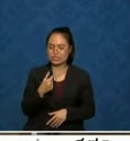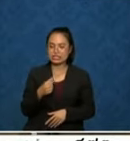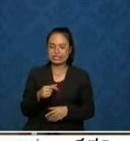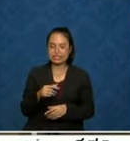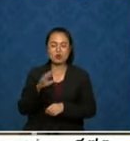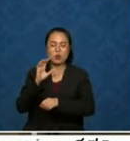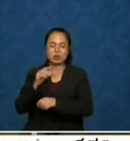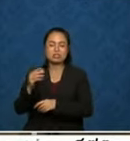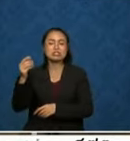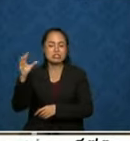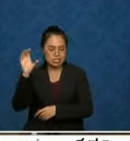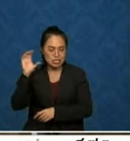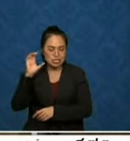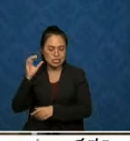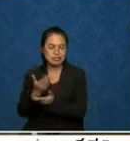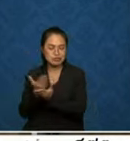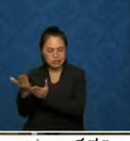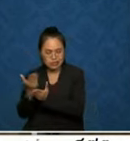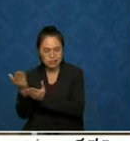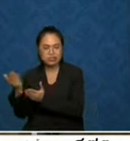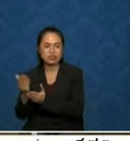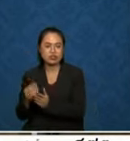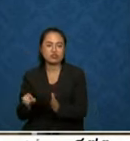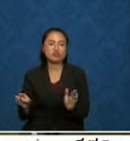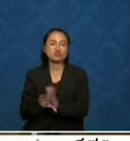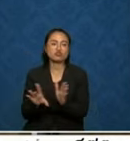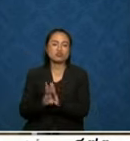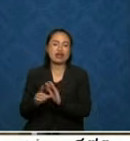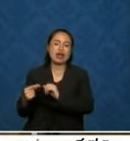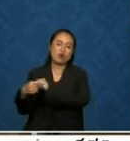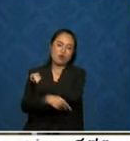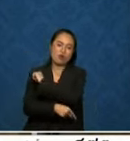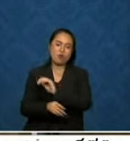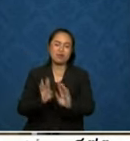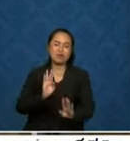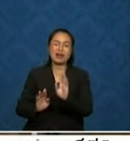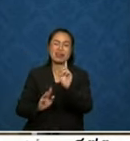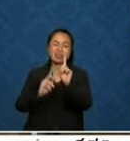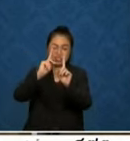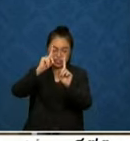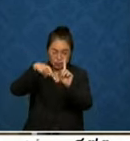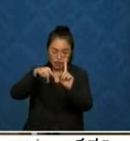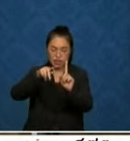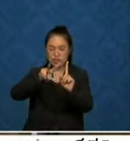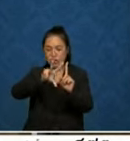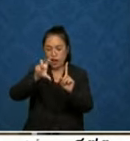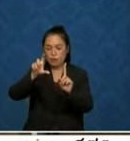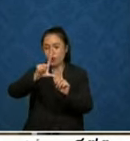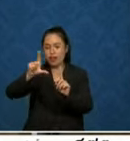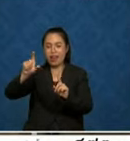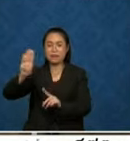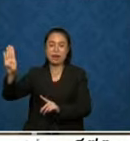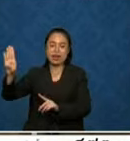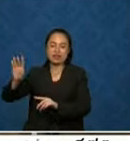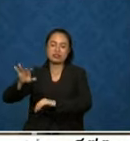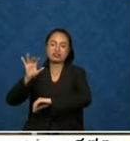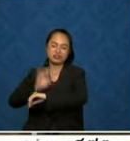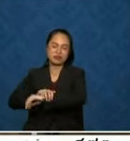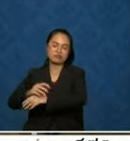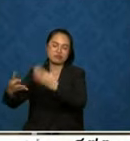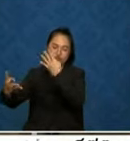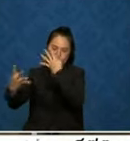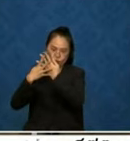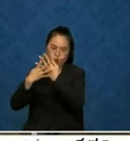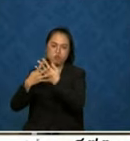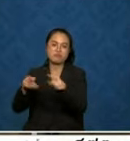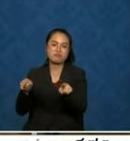เงินสูญหายในขณะนั้นประมาณสักอยู่ในแวดวงที่มันโกงไปประมาณสัก 1,300 ล้านนะครับก็คุกเหมือนกันนะครับ